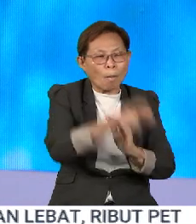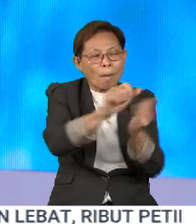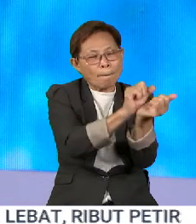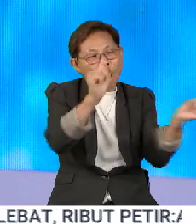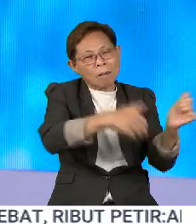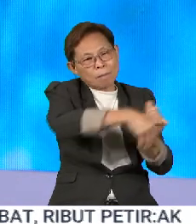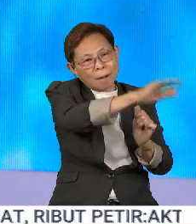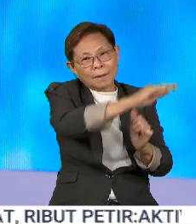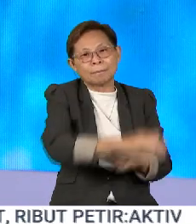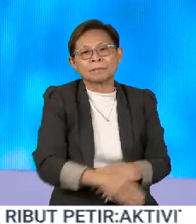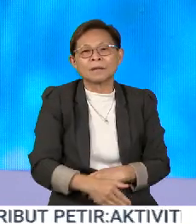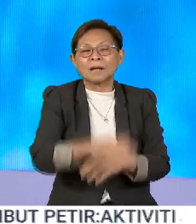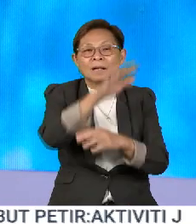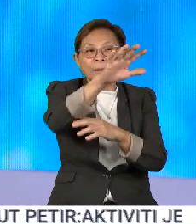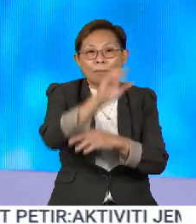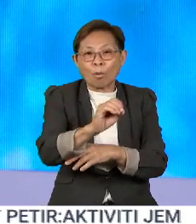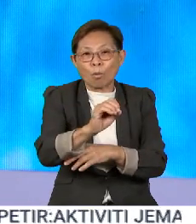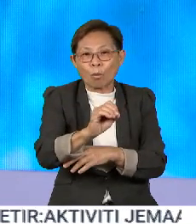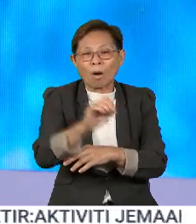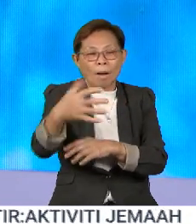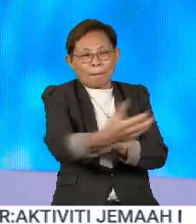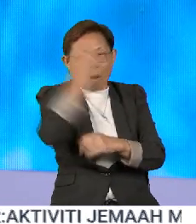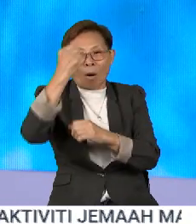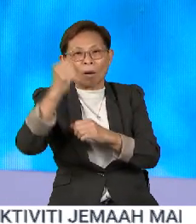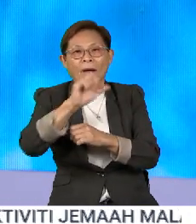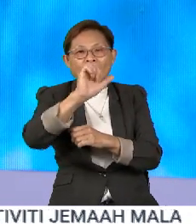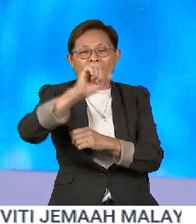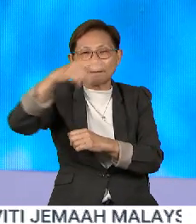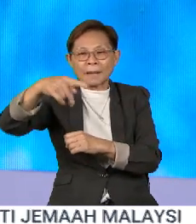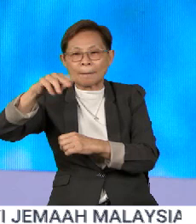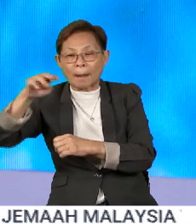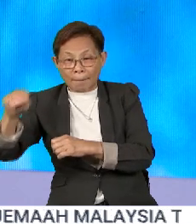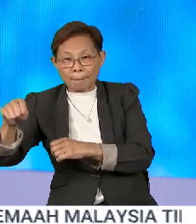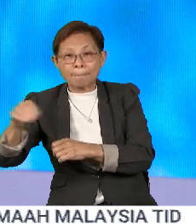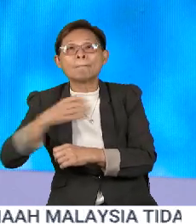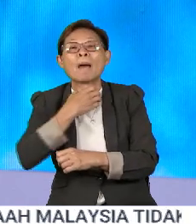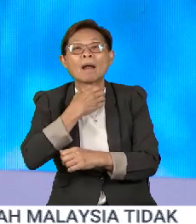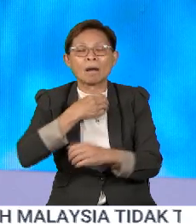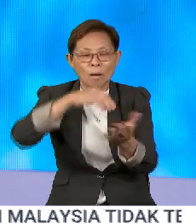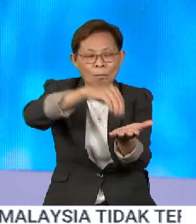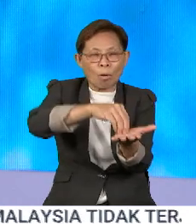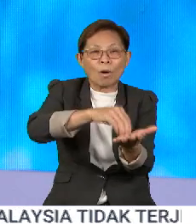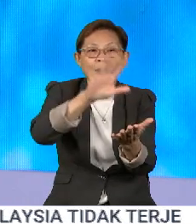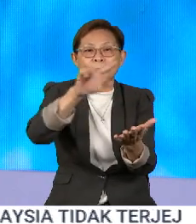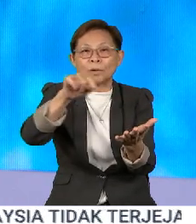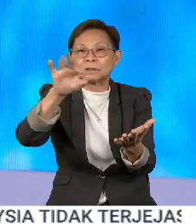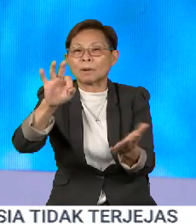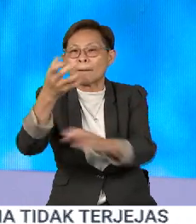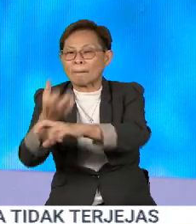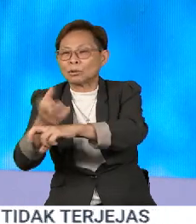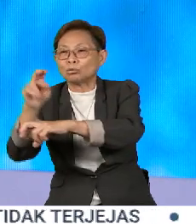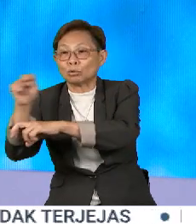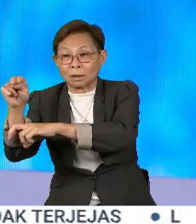50 unit bubu naga dirampas agensi pemerkosaan maritim Malaysia maritim perak di kedudukan 5 pukulan 9 batu